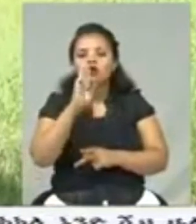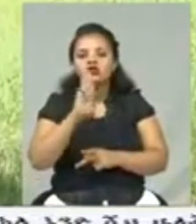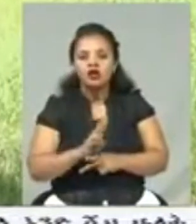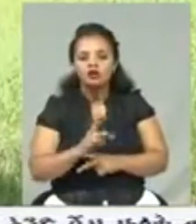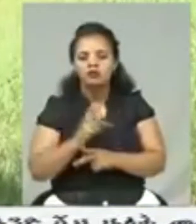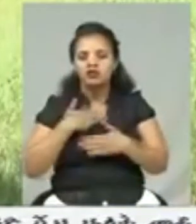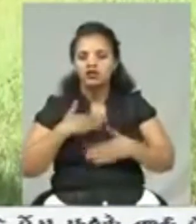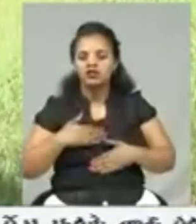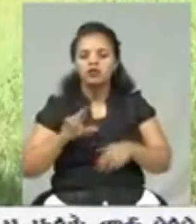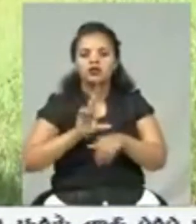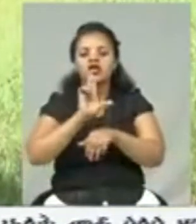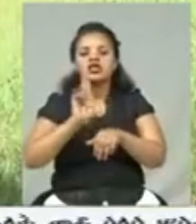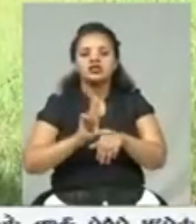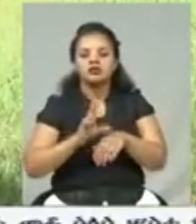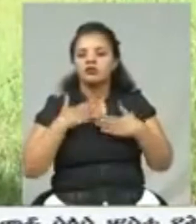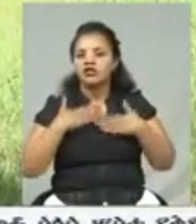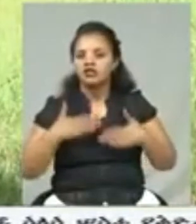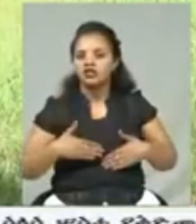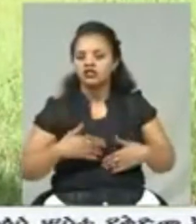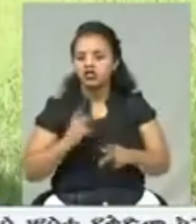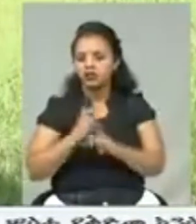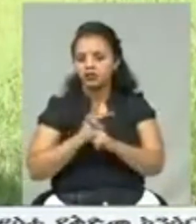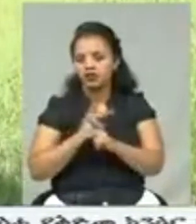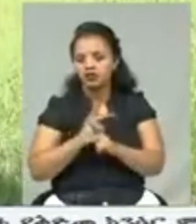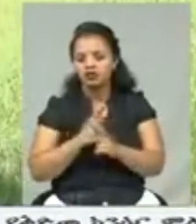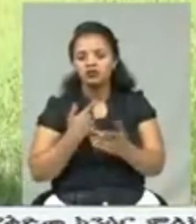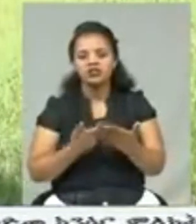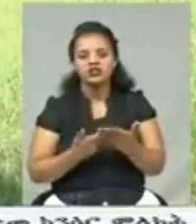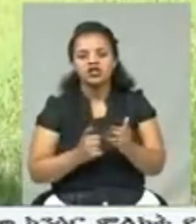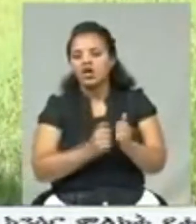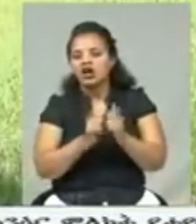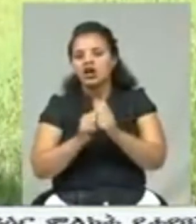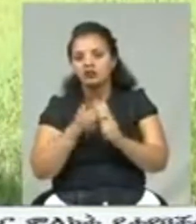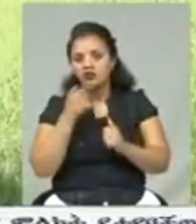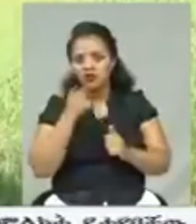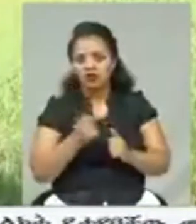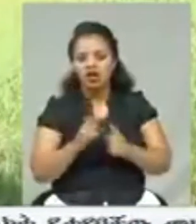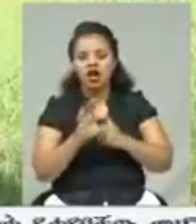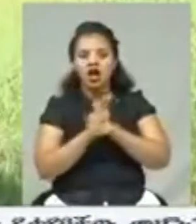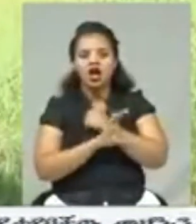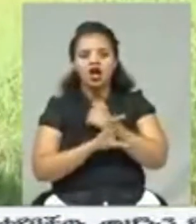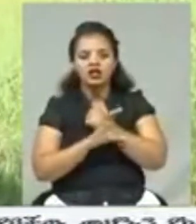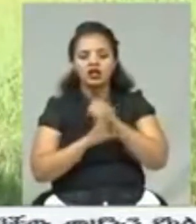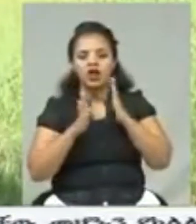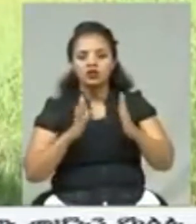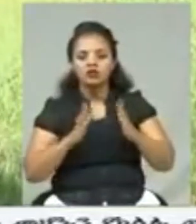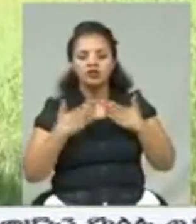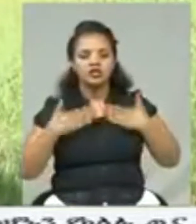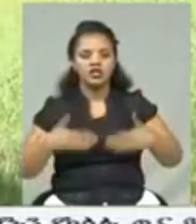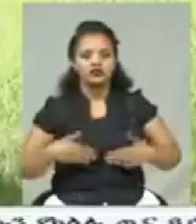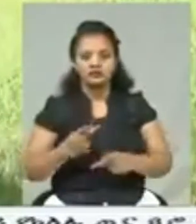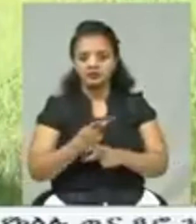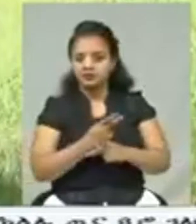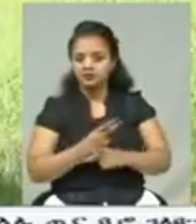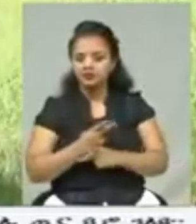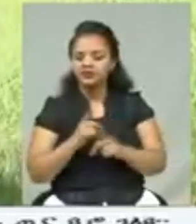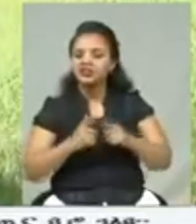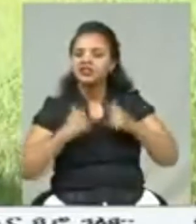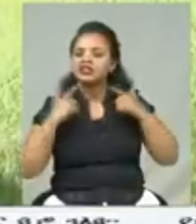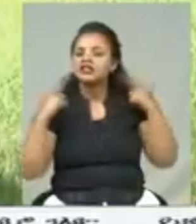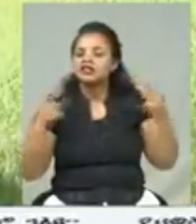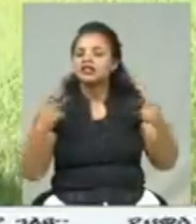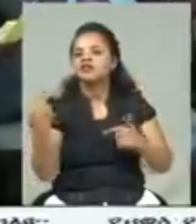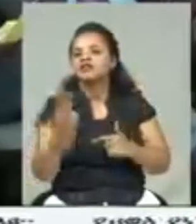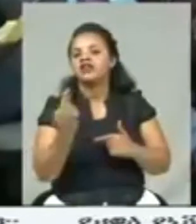ማንነታችን ብሔረሰባዊ ማንነታችንም ጠብቀን በዚህ የጋራ የምንላትን ደግሞ ሀገራዊ ማንነታችን ለመጠበቅ ትልቅ